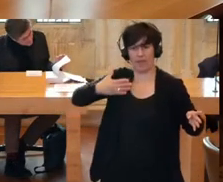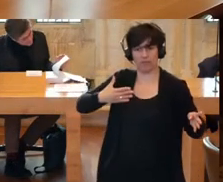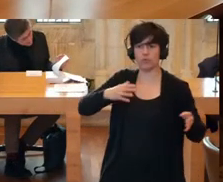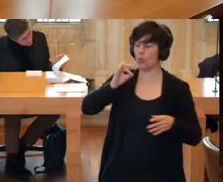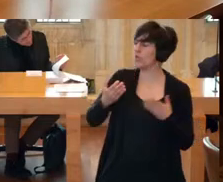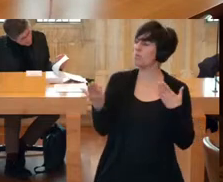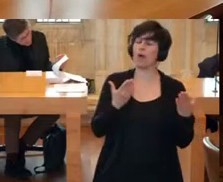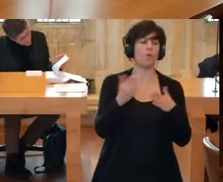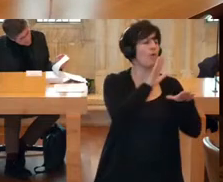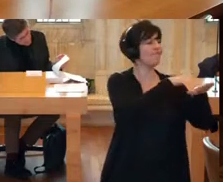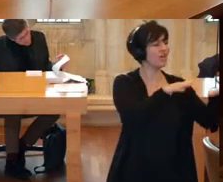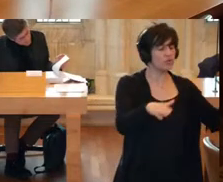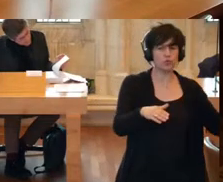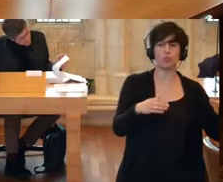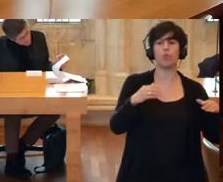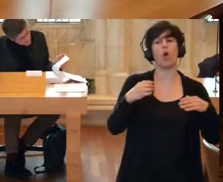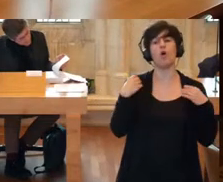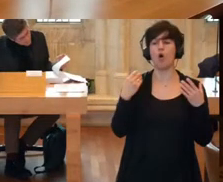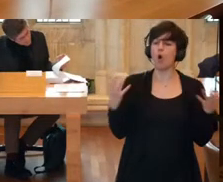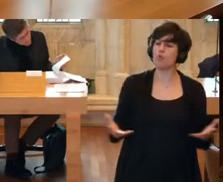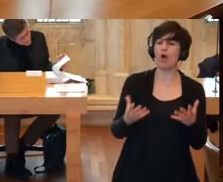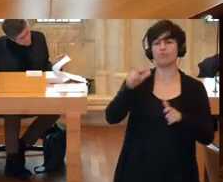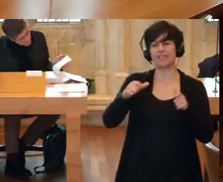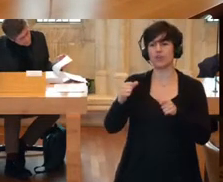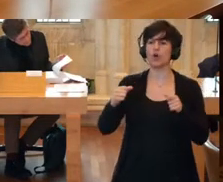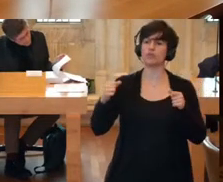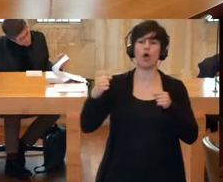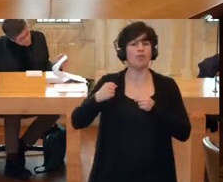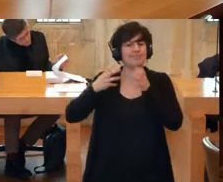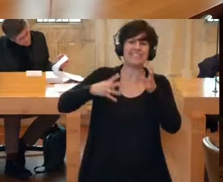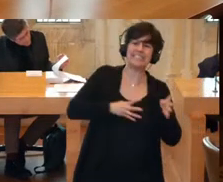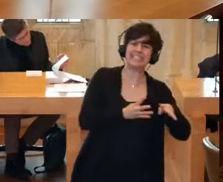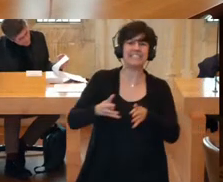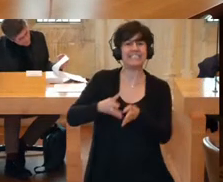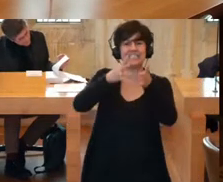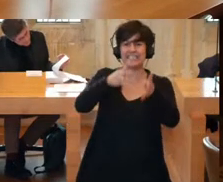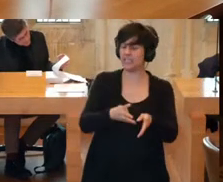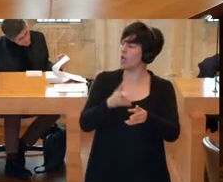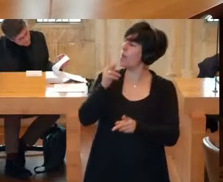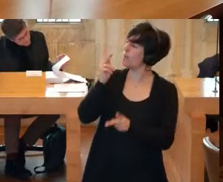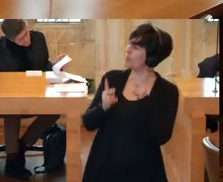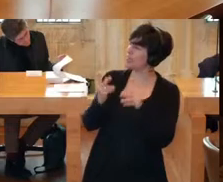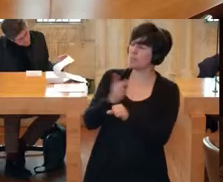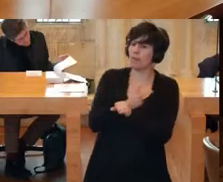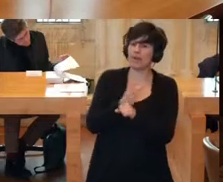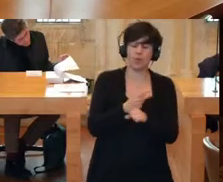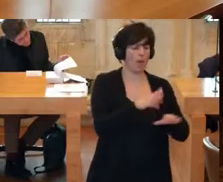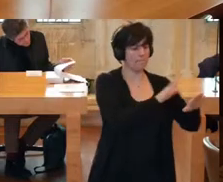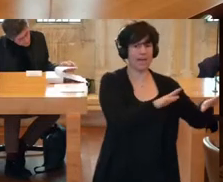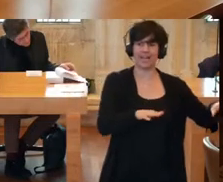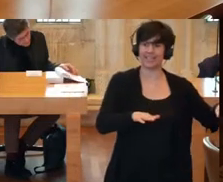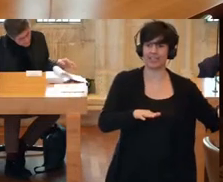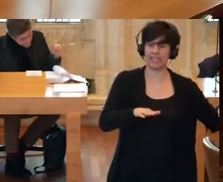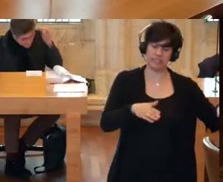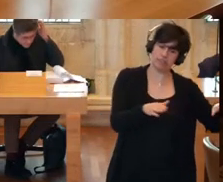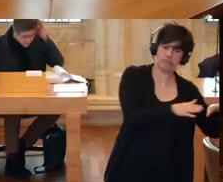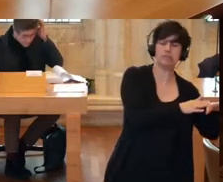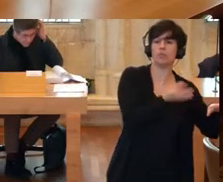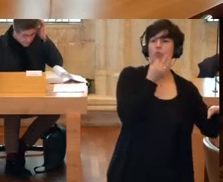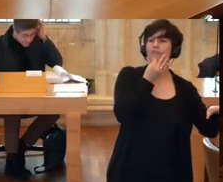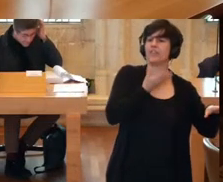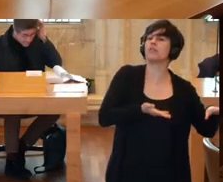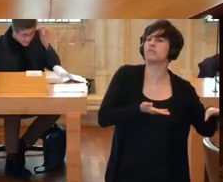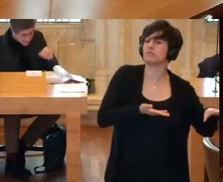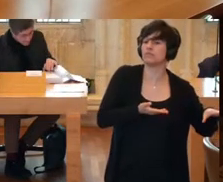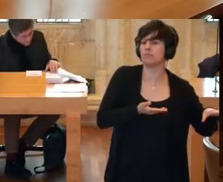à la voiture pour aller à la colline aux oiseaux, peut-être aurait-il été pertinent de grignoter sur le parking automobile. C'est une très